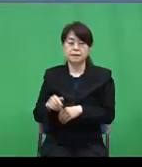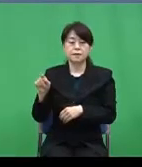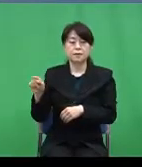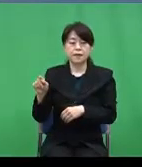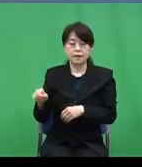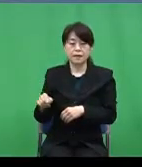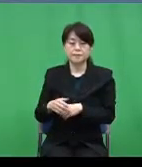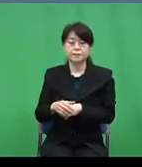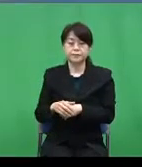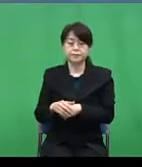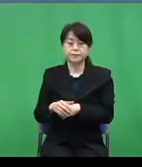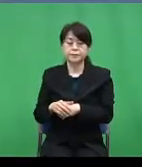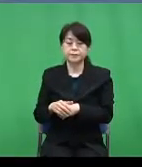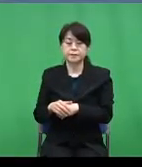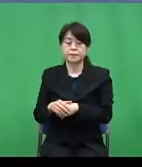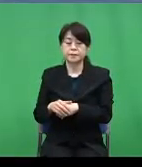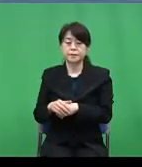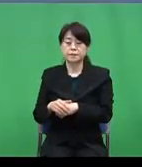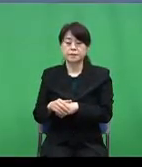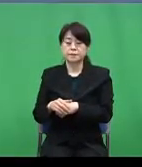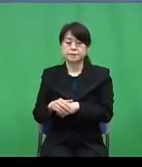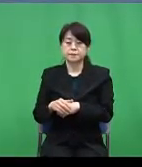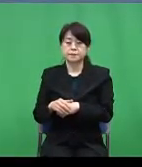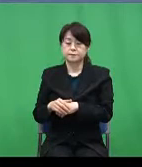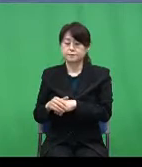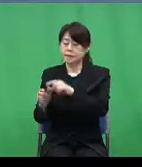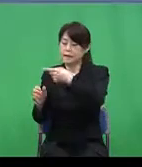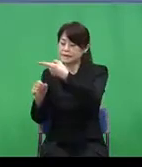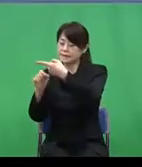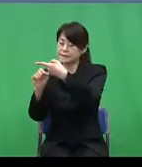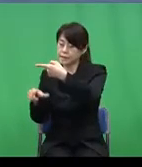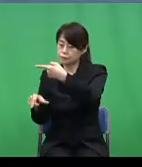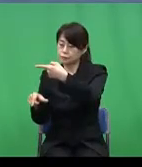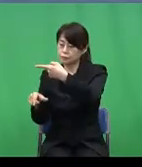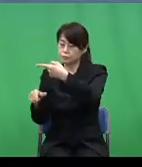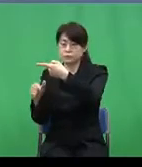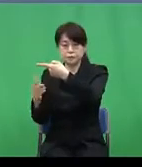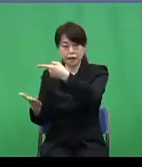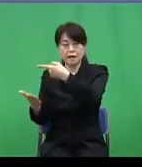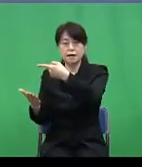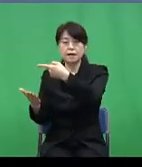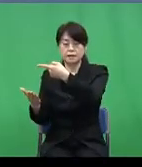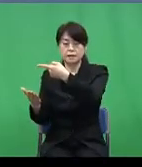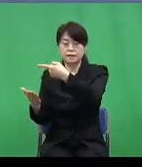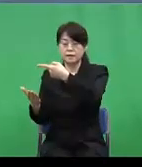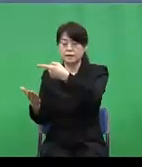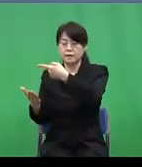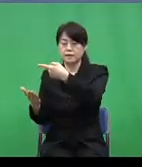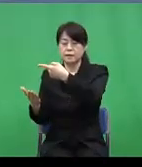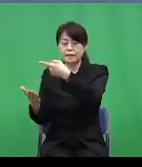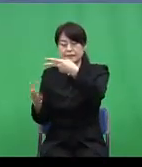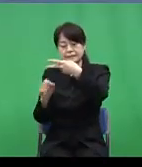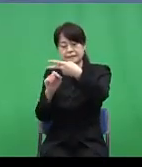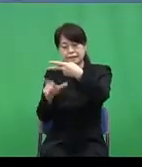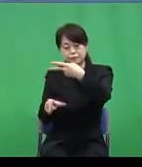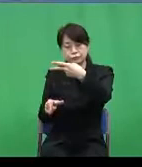が、まあ、この1月中になるか、まあ、なるべく2月